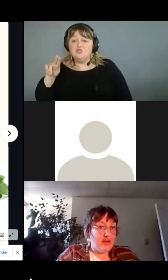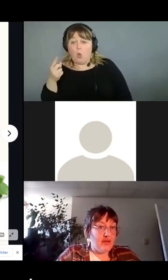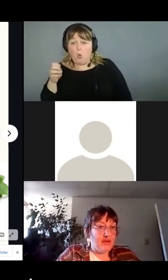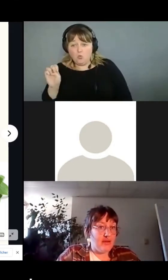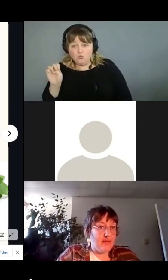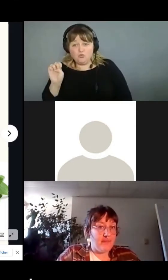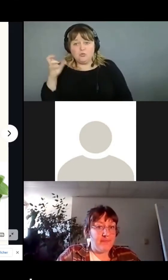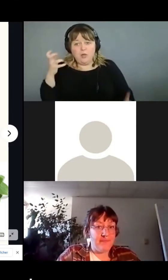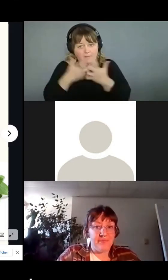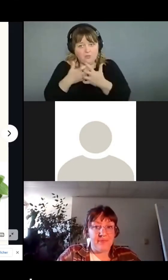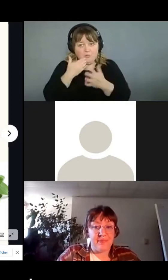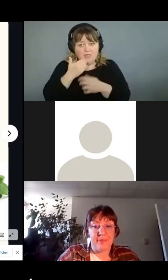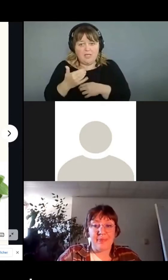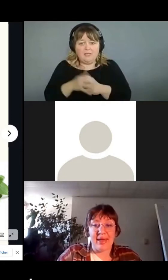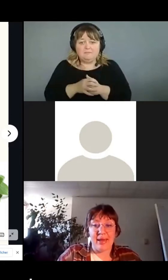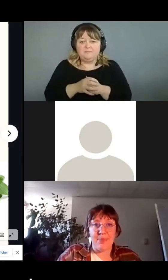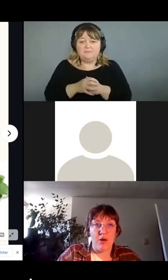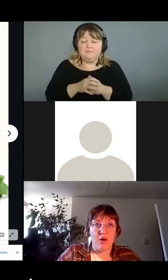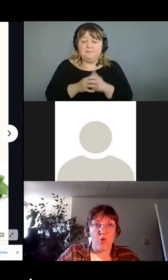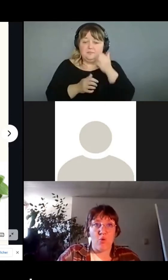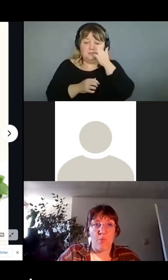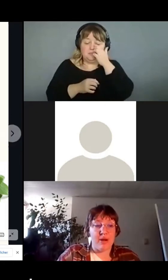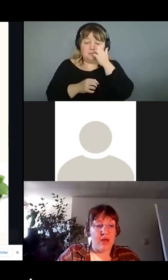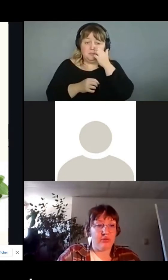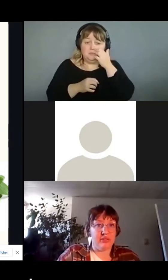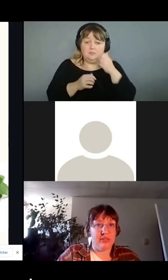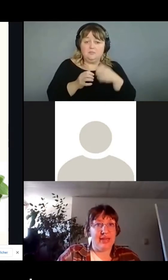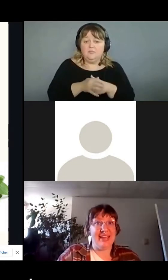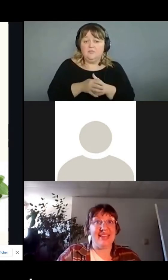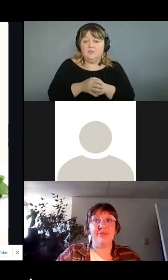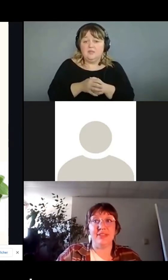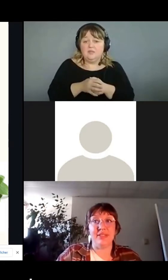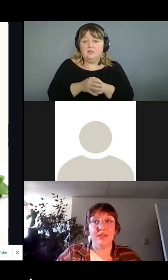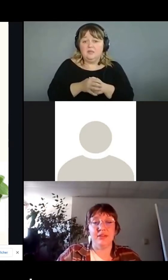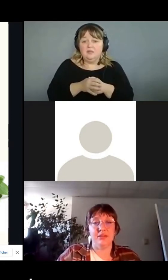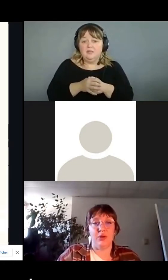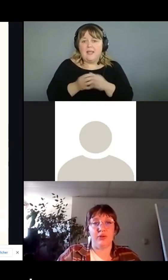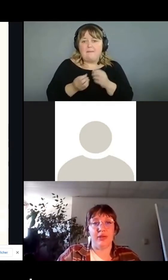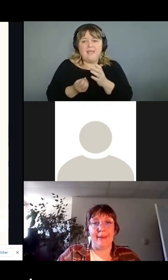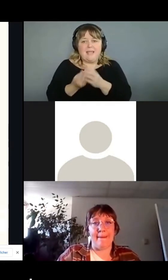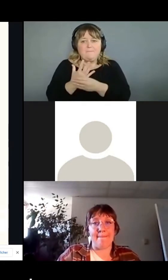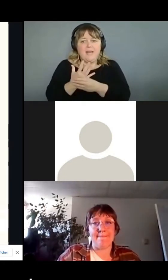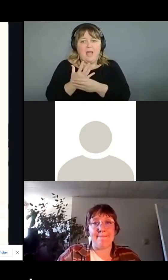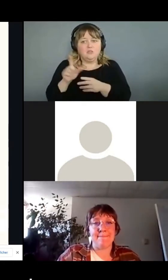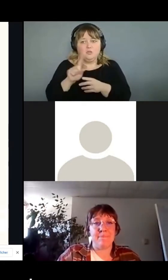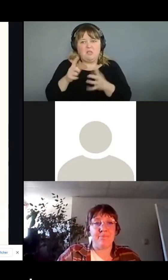Puis, par rapport aux plantes à éviter, donc,